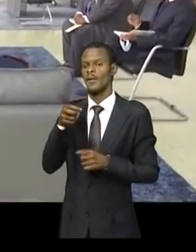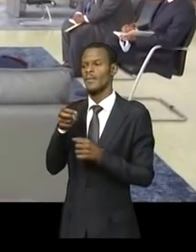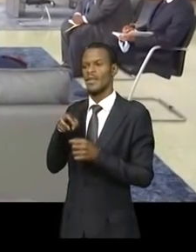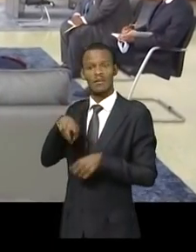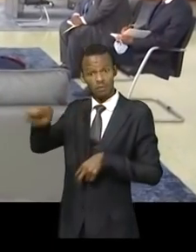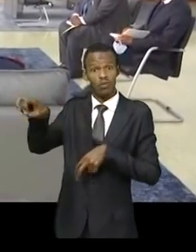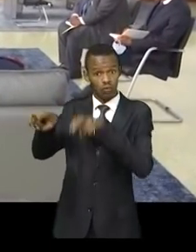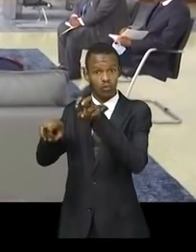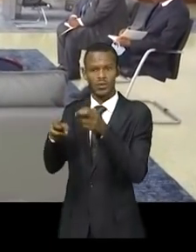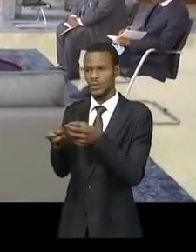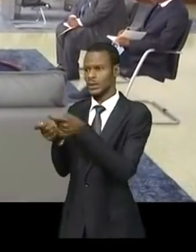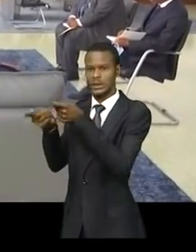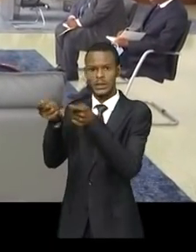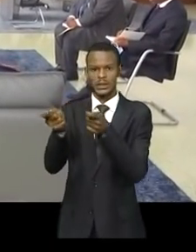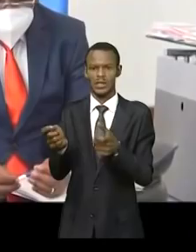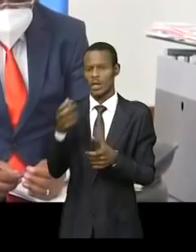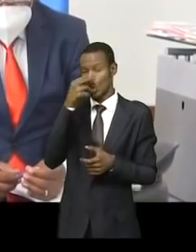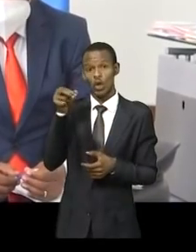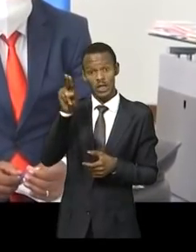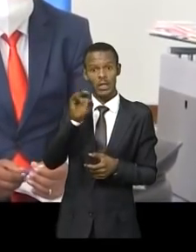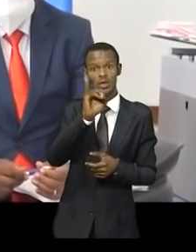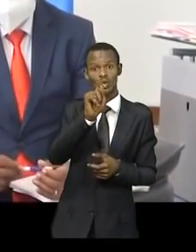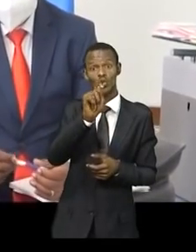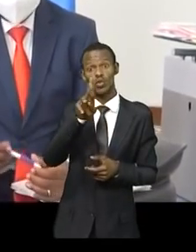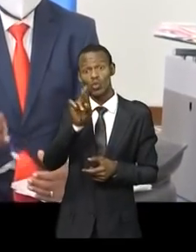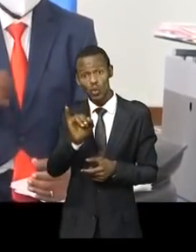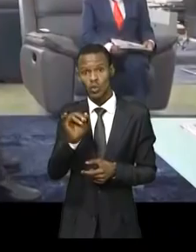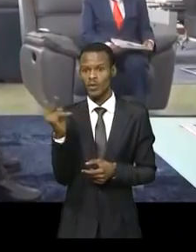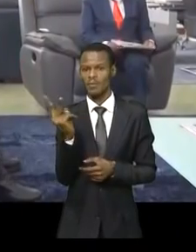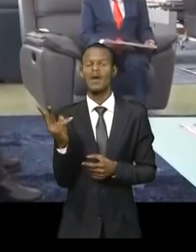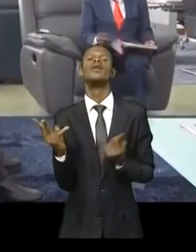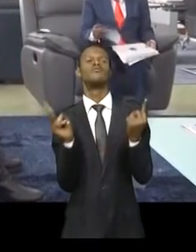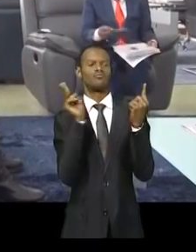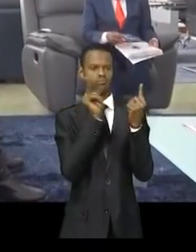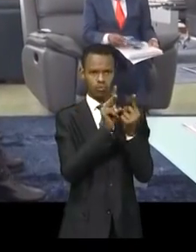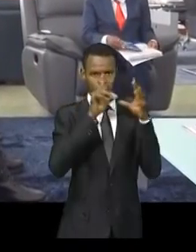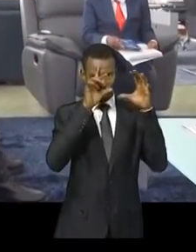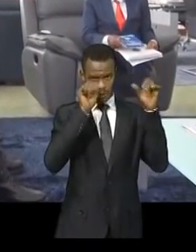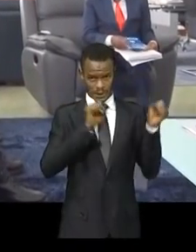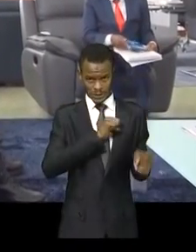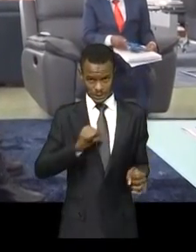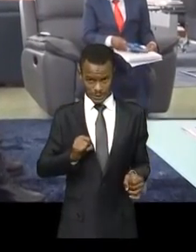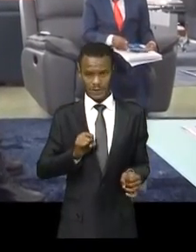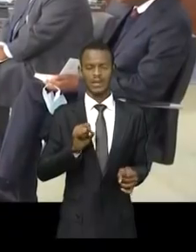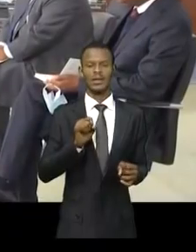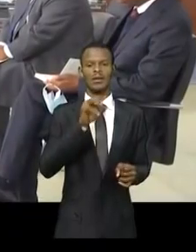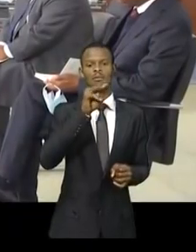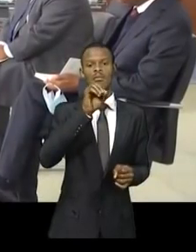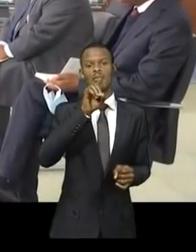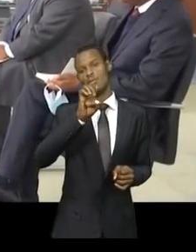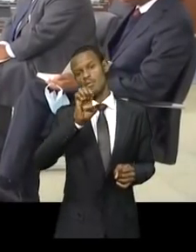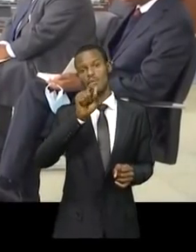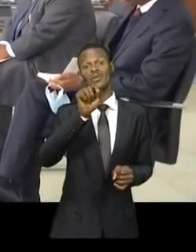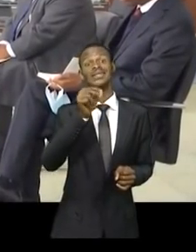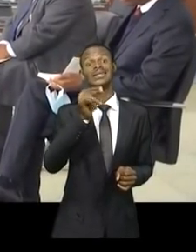ont été reçus ce samedi par le président du Sénat, Modeste Bahati Lukwebo. Au cours de cette audience, le président de la Chambre de Sages